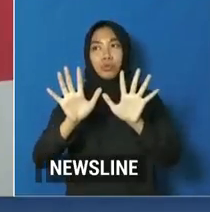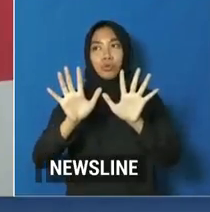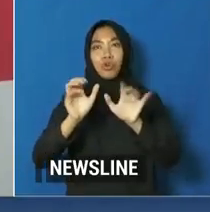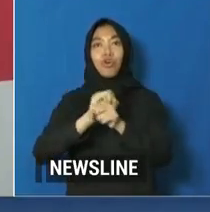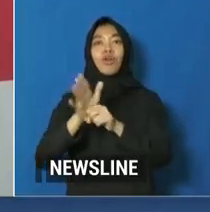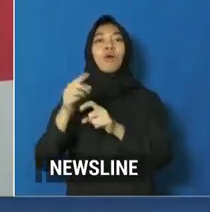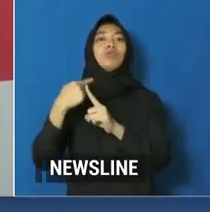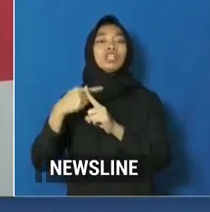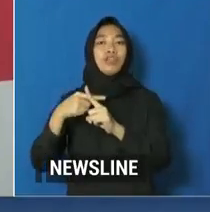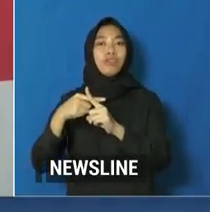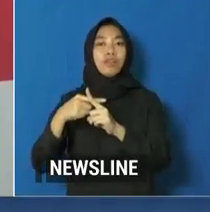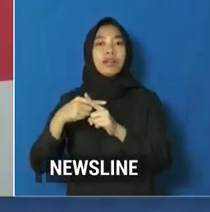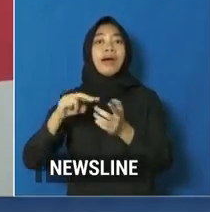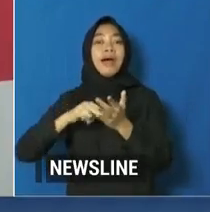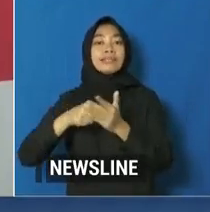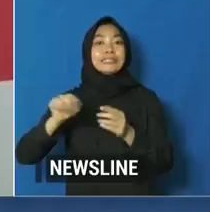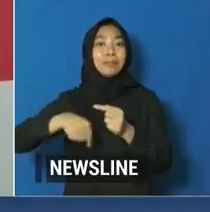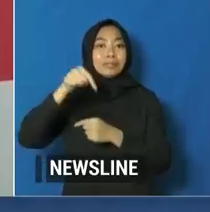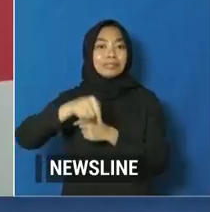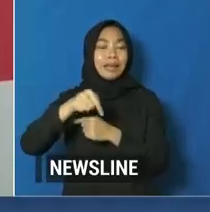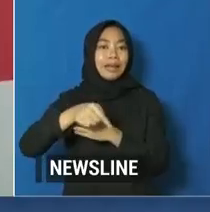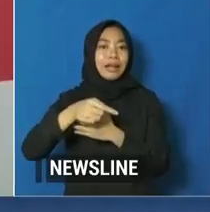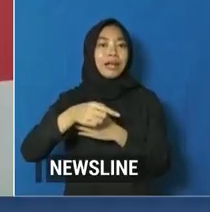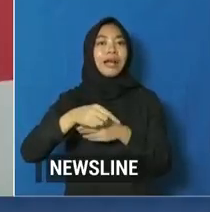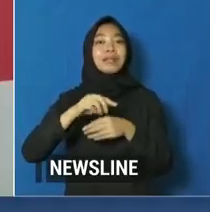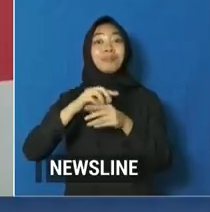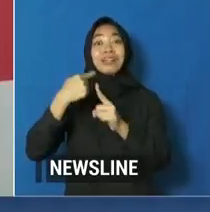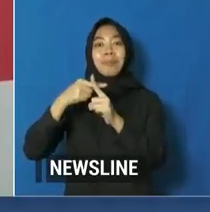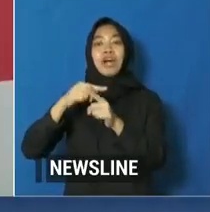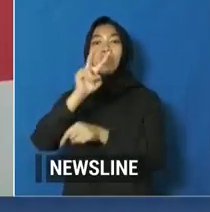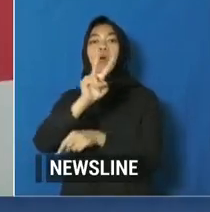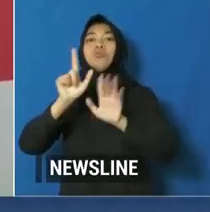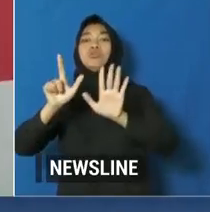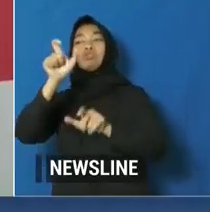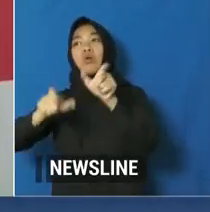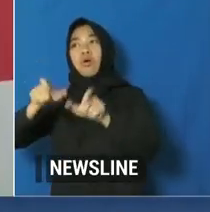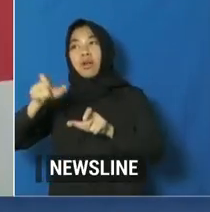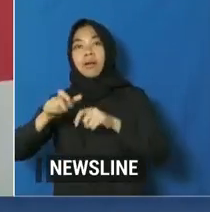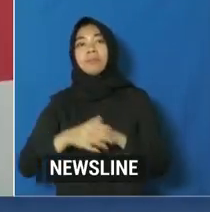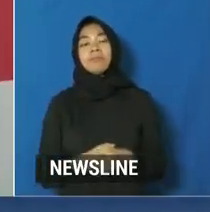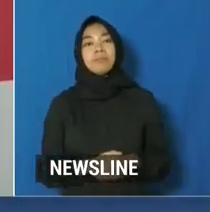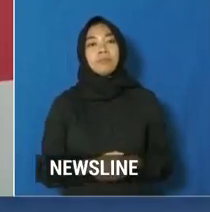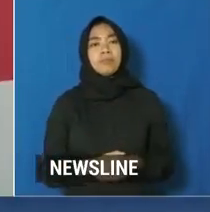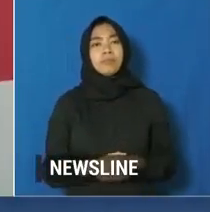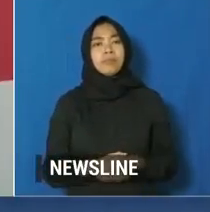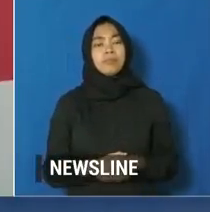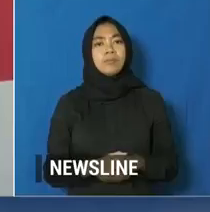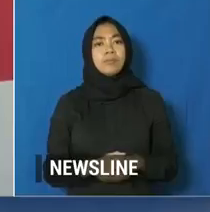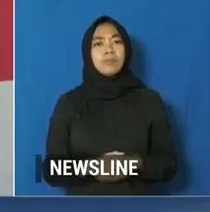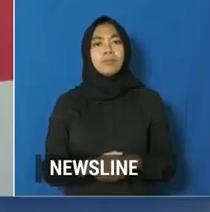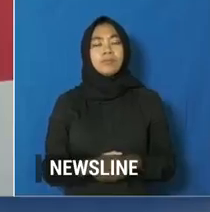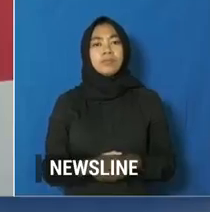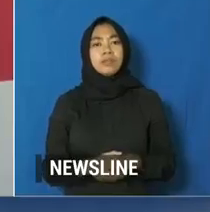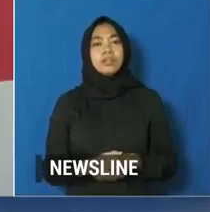sehingga akumulasi kasus menjadi 27 orang. Kemudian DIY, ada penambahan kasus